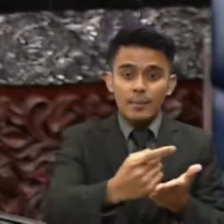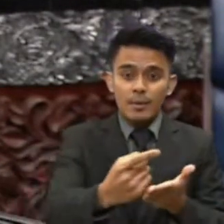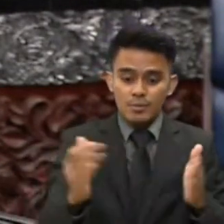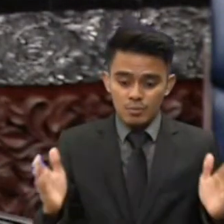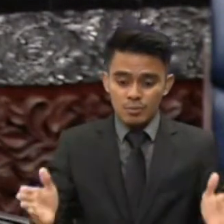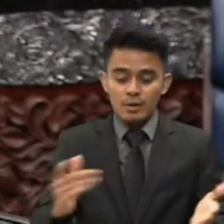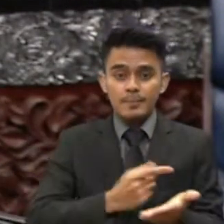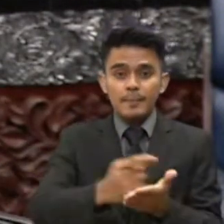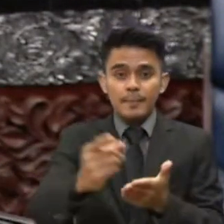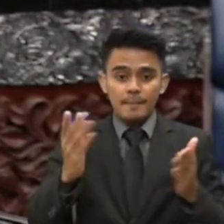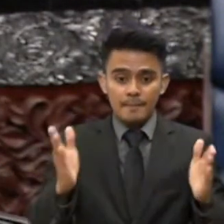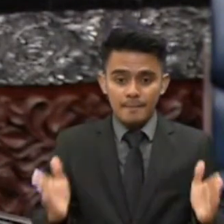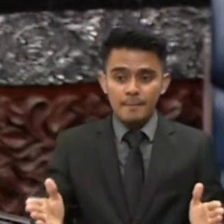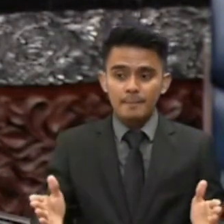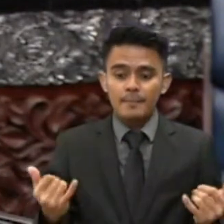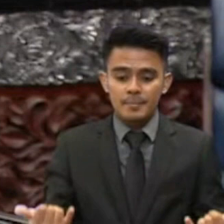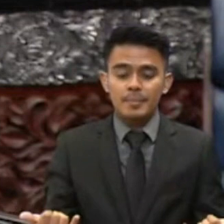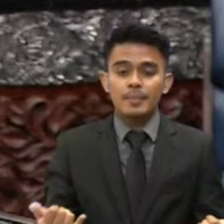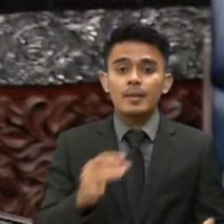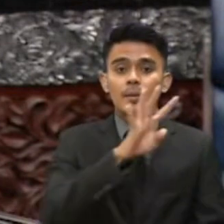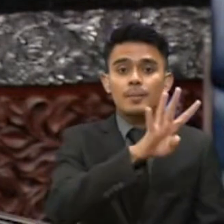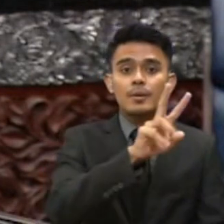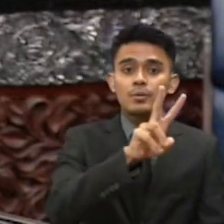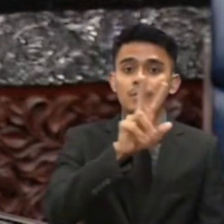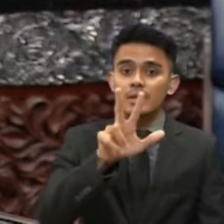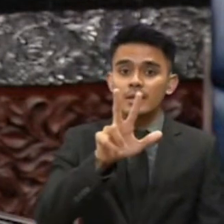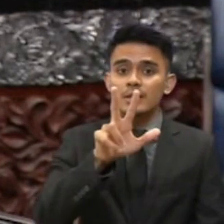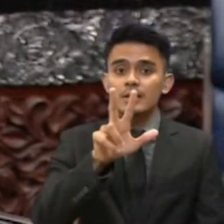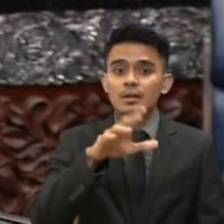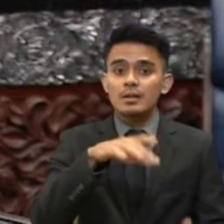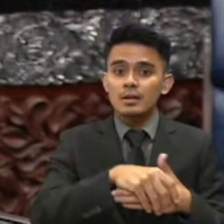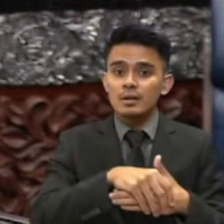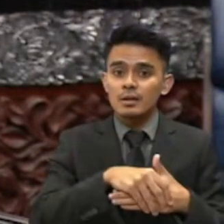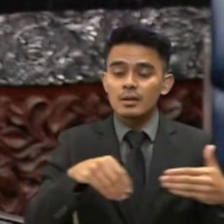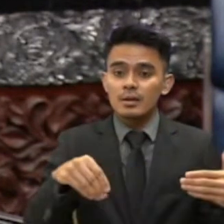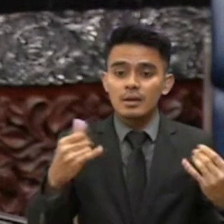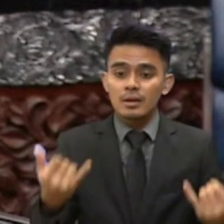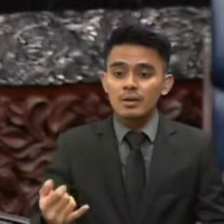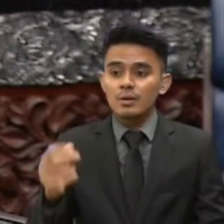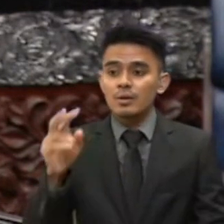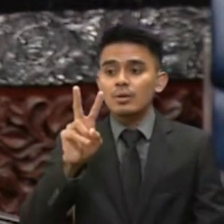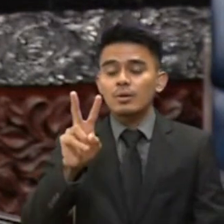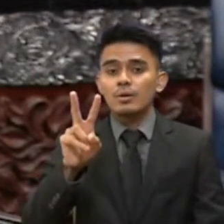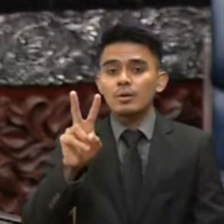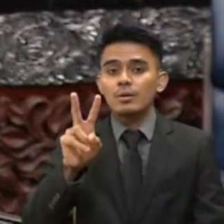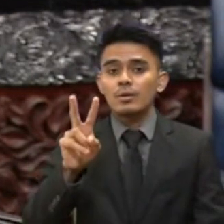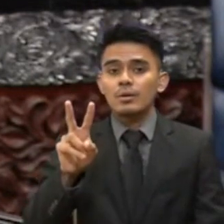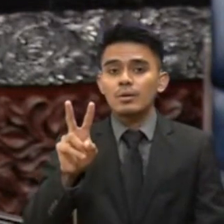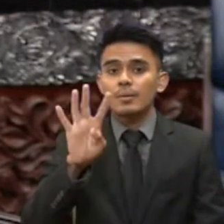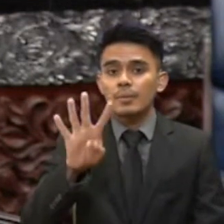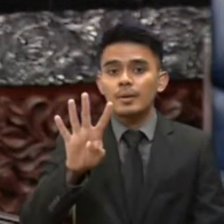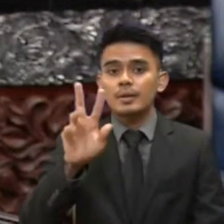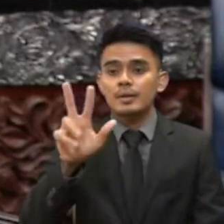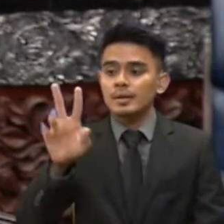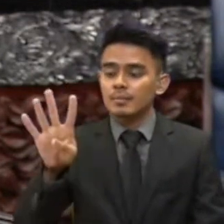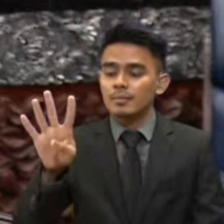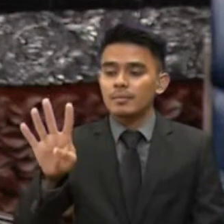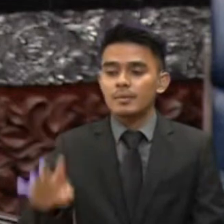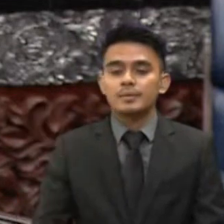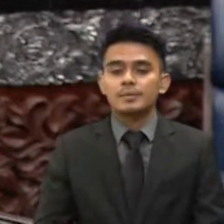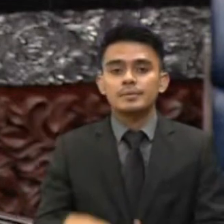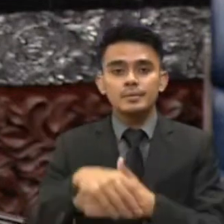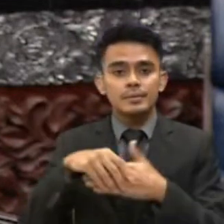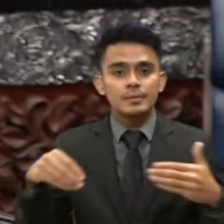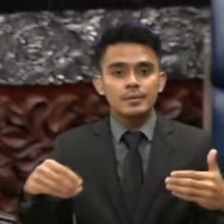ya seminggu nih pak Ringgit 23 itu seorang asal soalnya